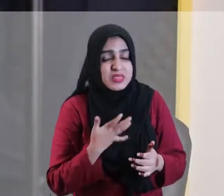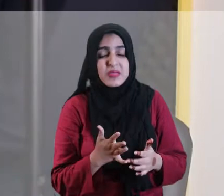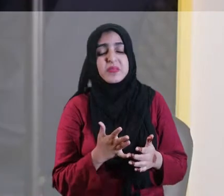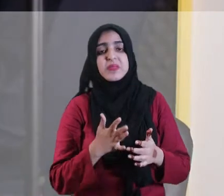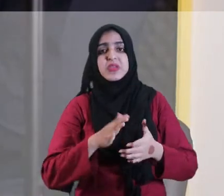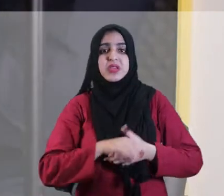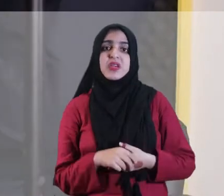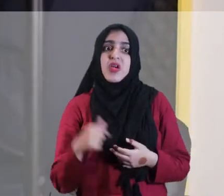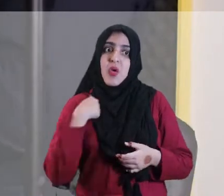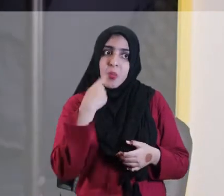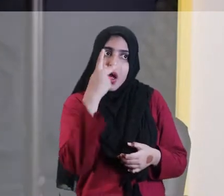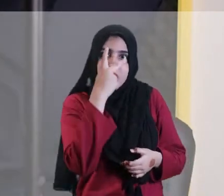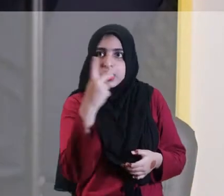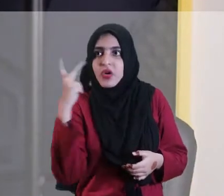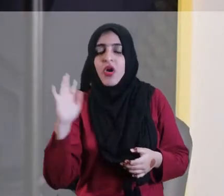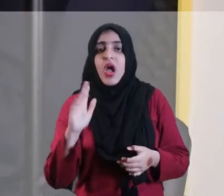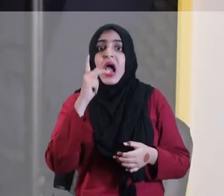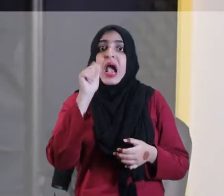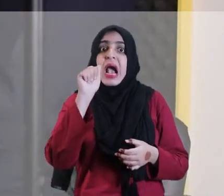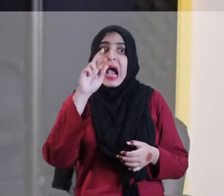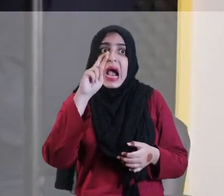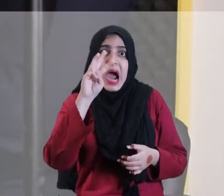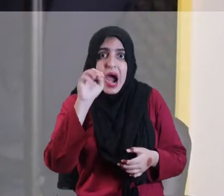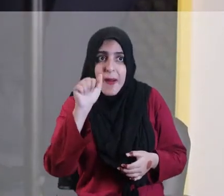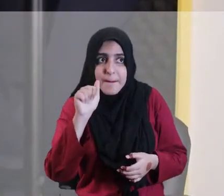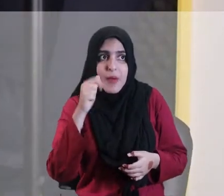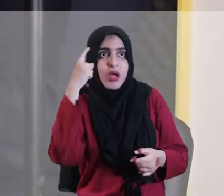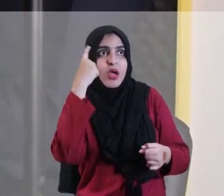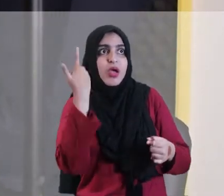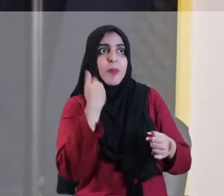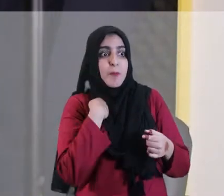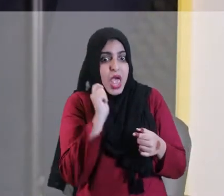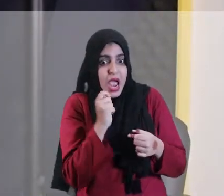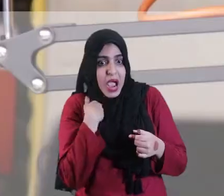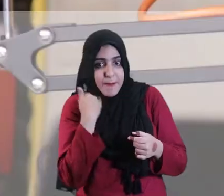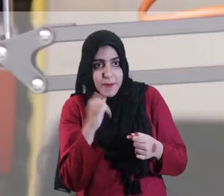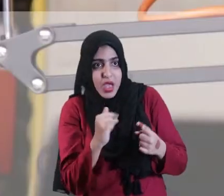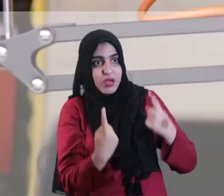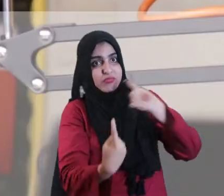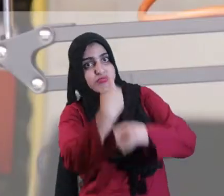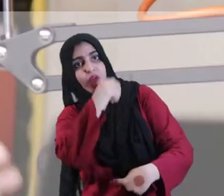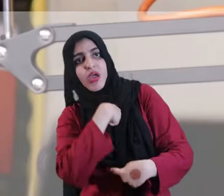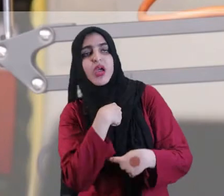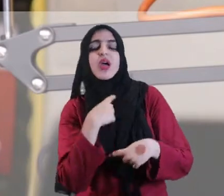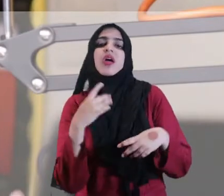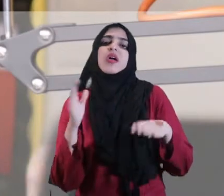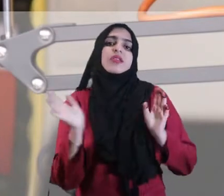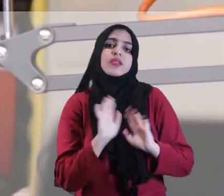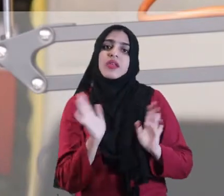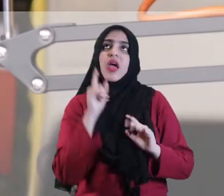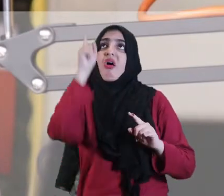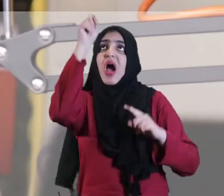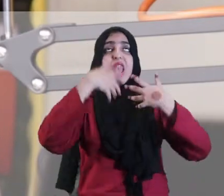कारमा इस तरह के लिए मेरे किसी अमल से मुझे प्रॉब्लम मेरा विश्व बहुत वश है बहुत बड़ा स्कोर नहीं मोहताज